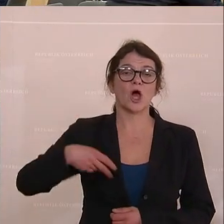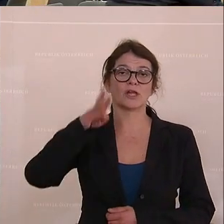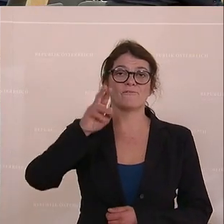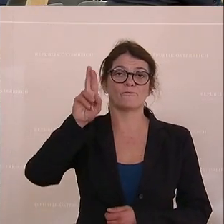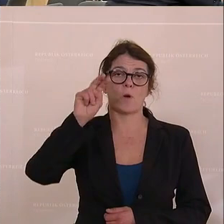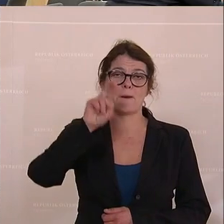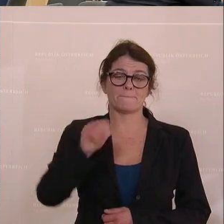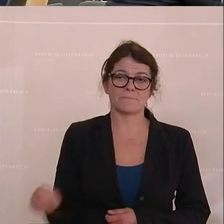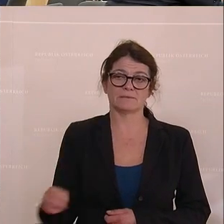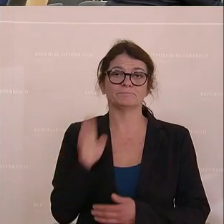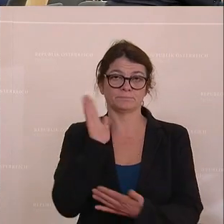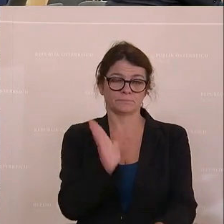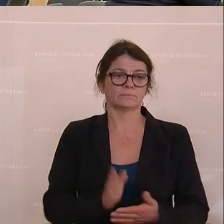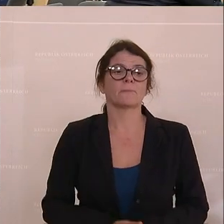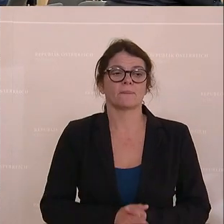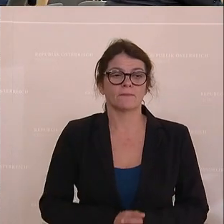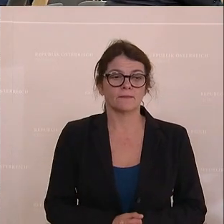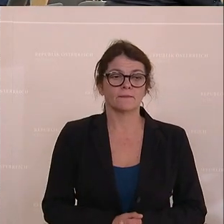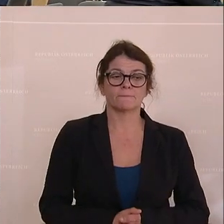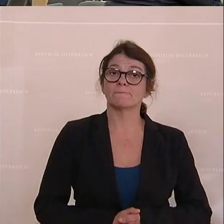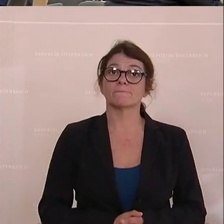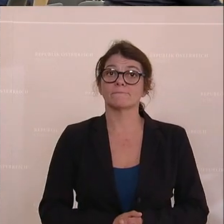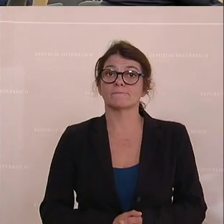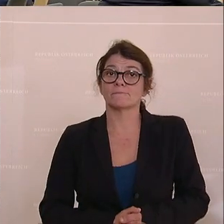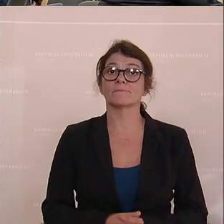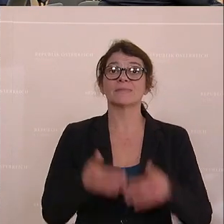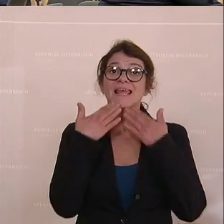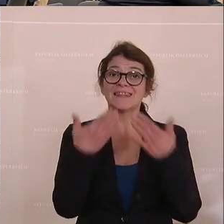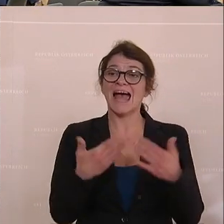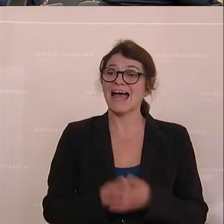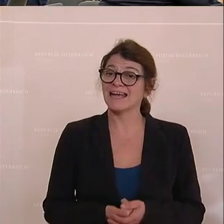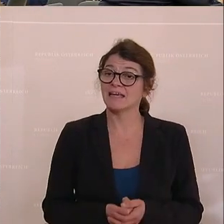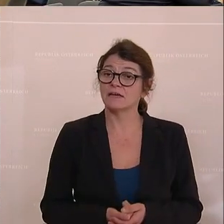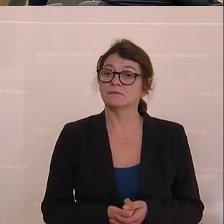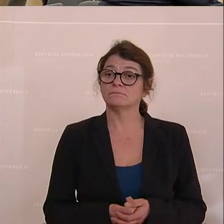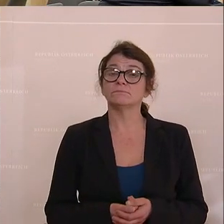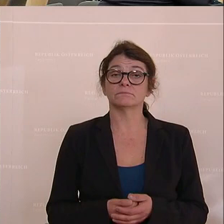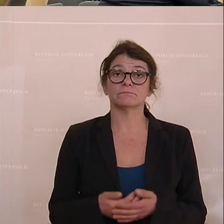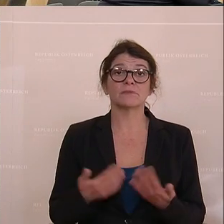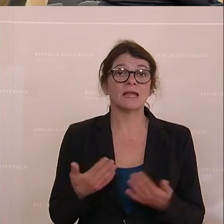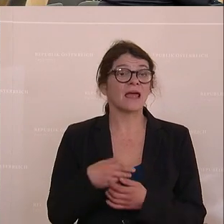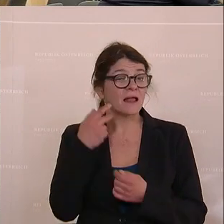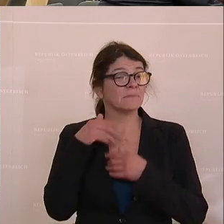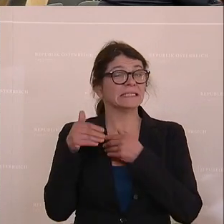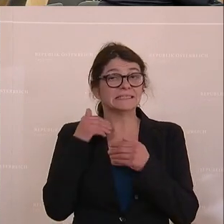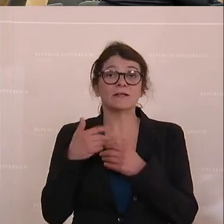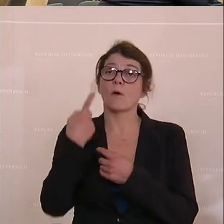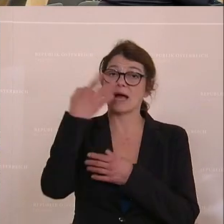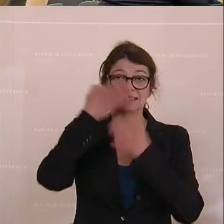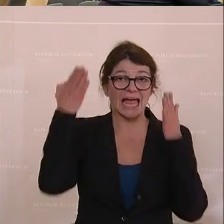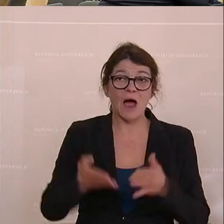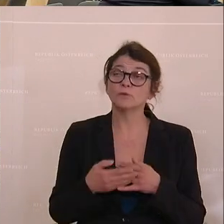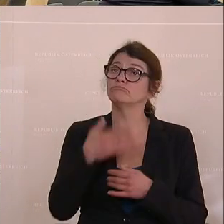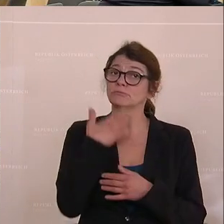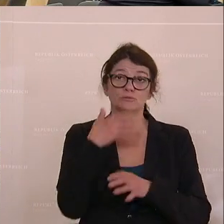oder Einmalzahlungen im nächsten Jahr zur Pension würde die Pensionserhöhung dann der Inflation entsprechen, sagt er. Und auch SPÖ und